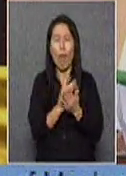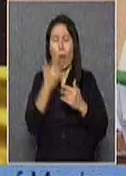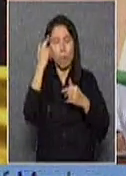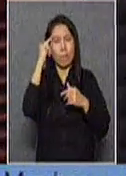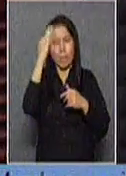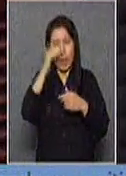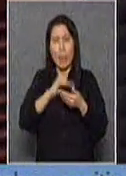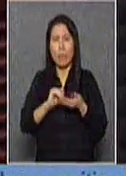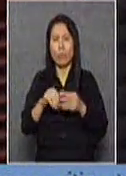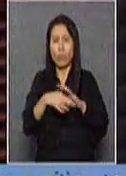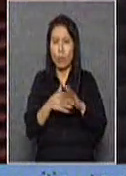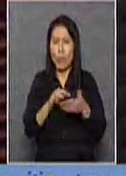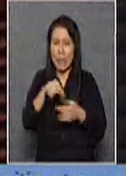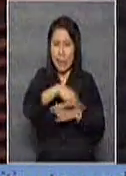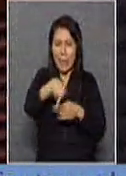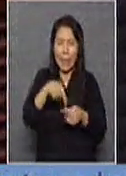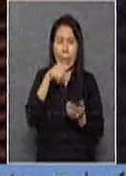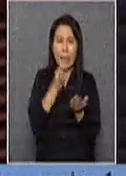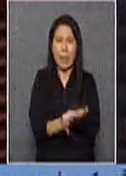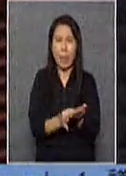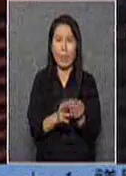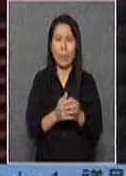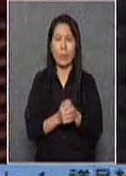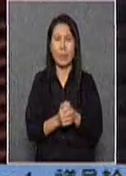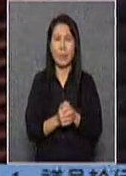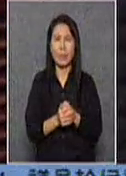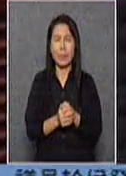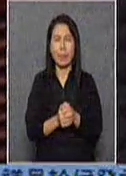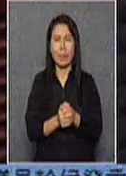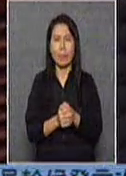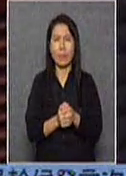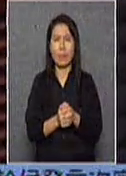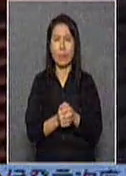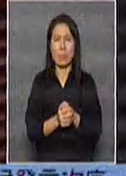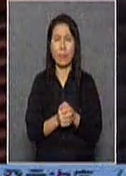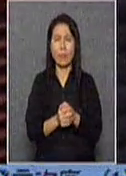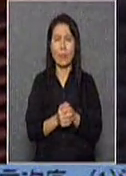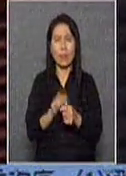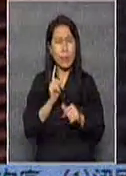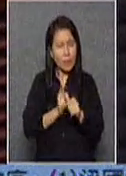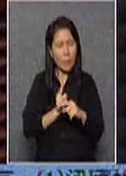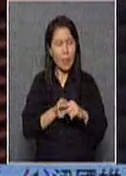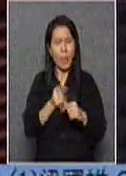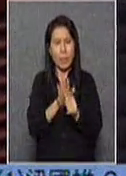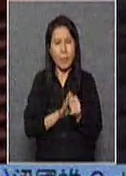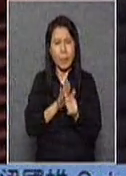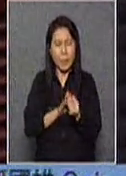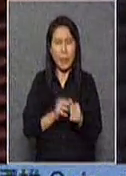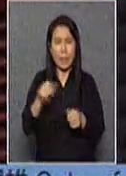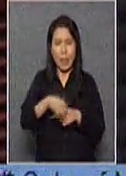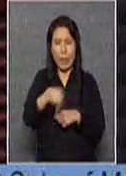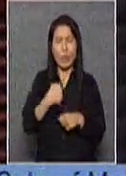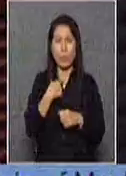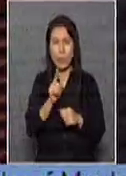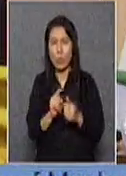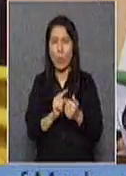族，對某些地點啊，即係嗰種咁嘅即係珍惜。或者對某些地方他們有些